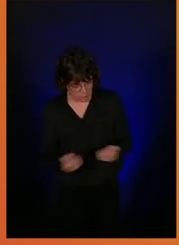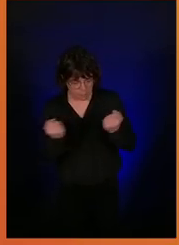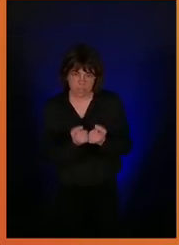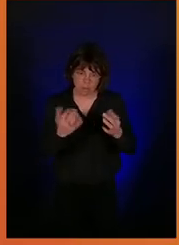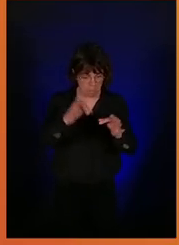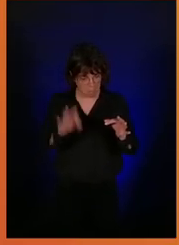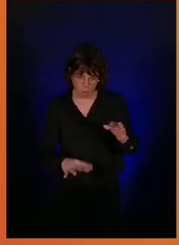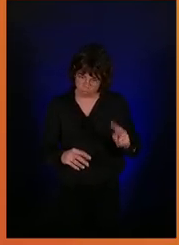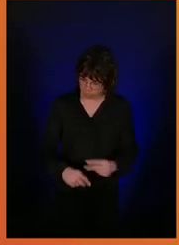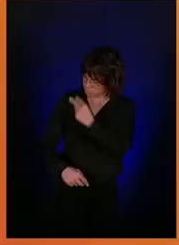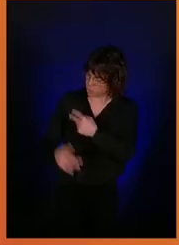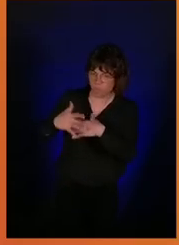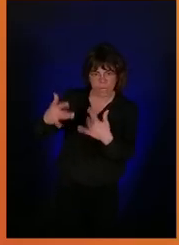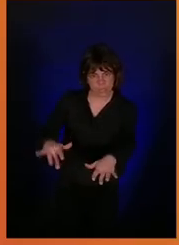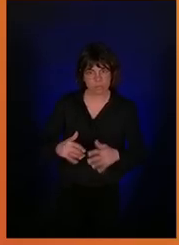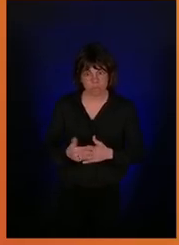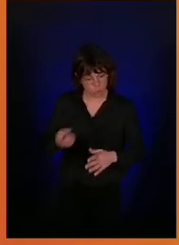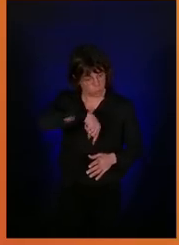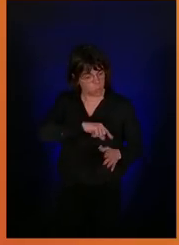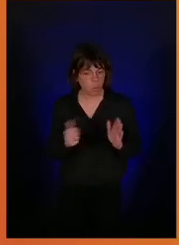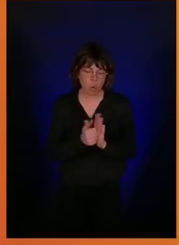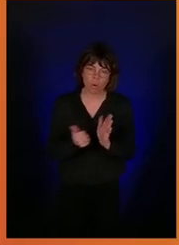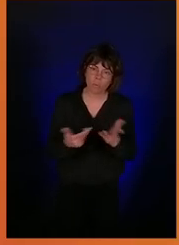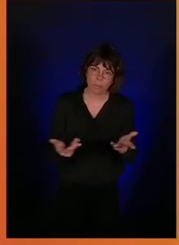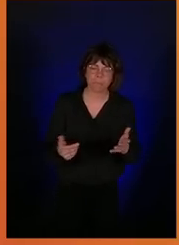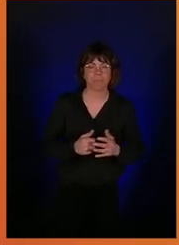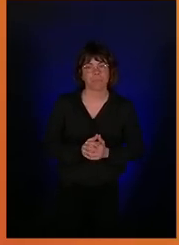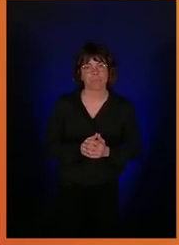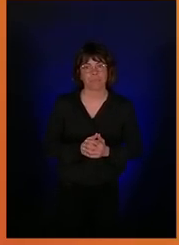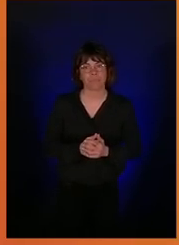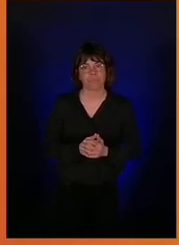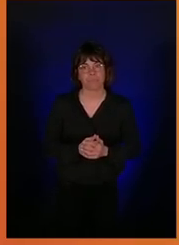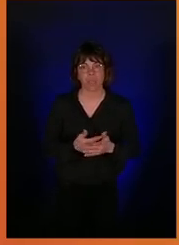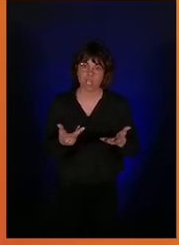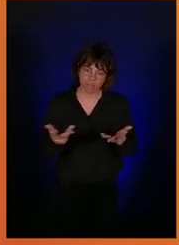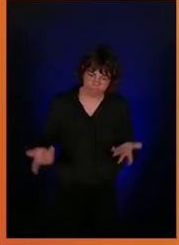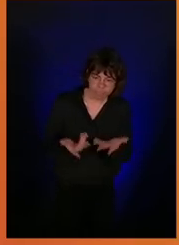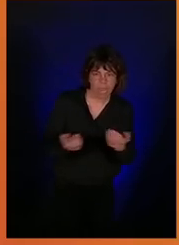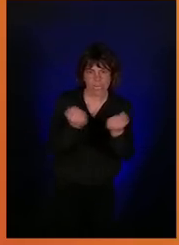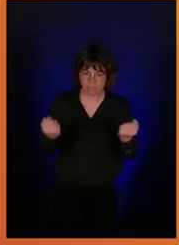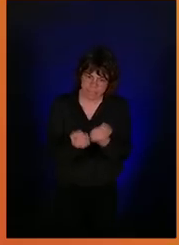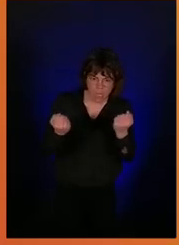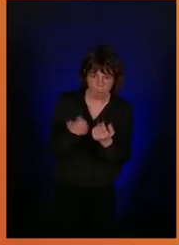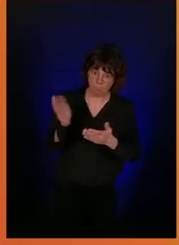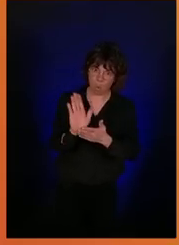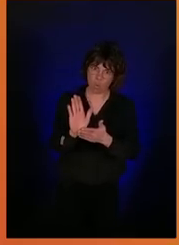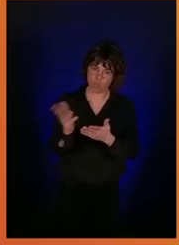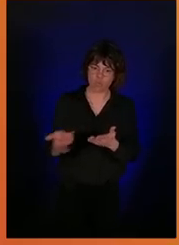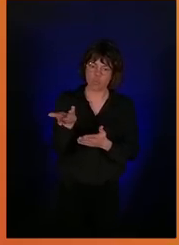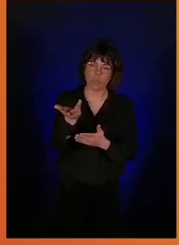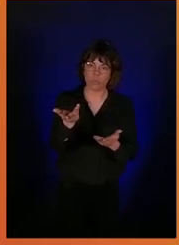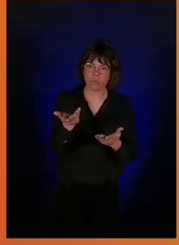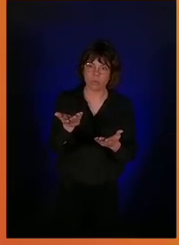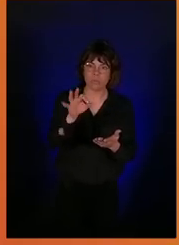sur ce que nous avons fait, sur ce que nous sommes. Si un net regain d'activité est à saluer, elle ne